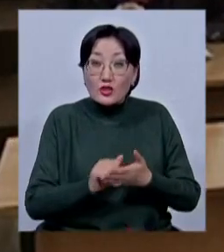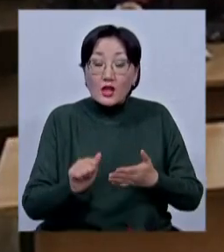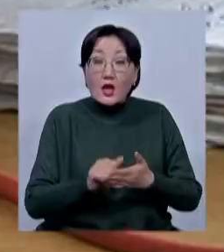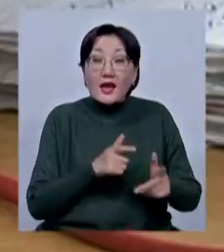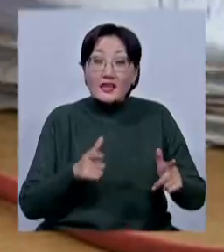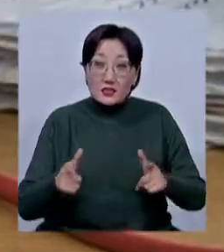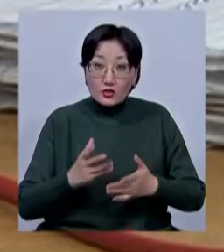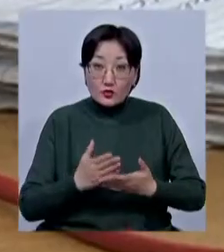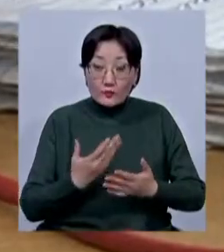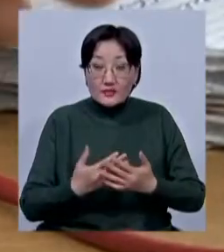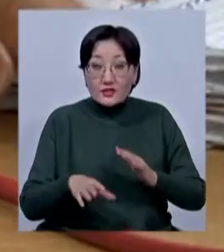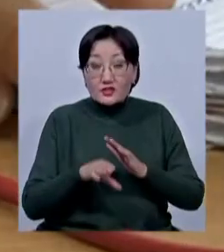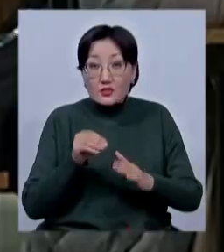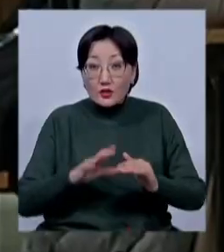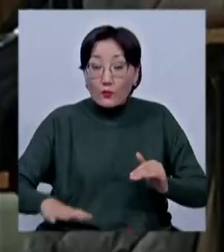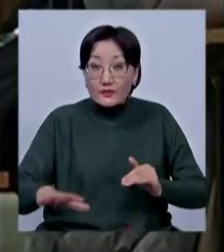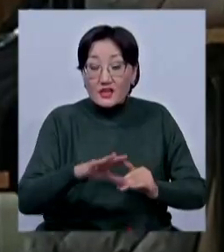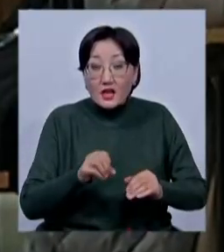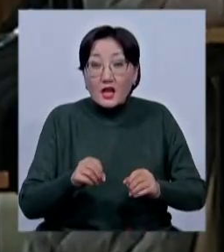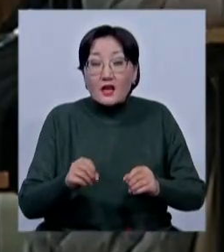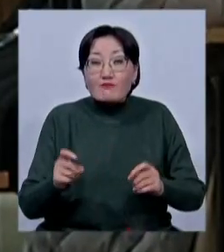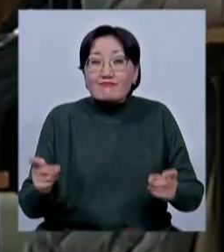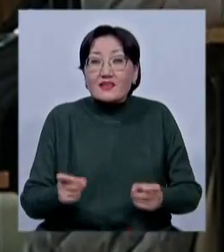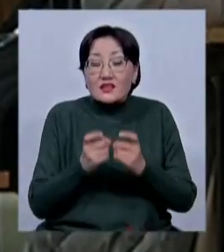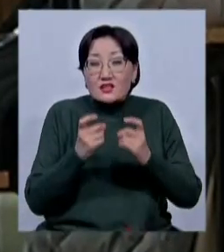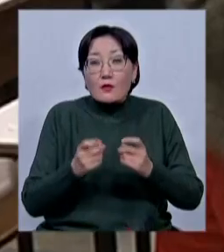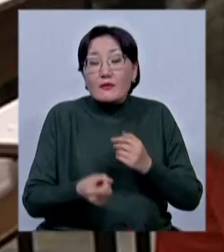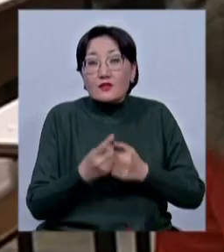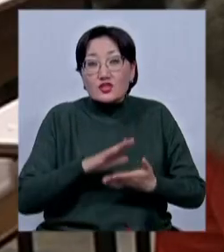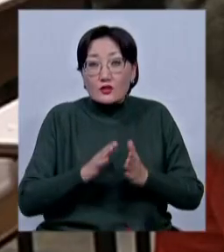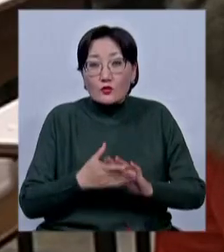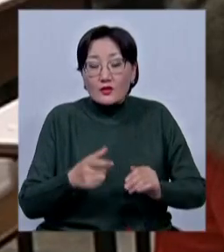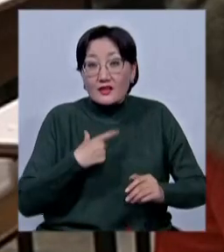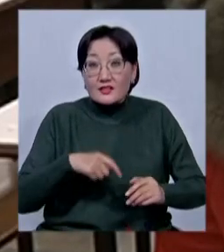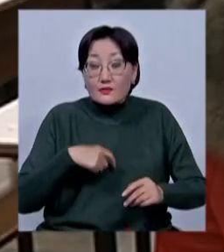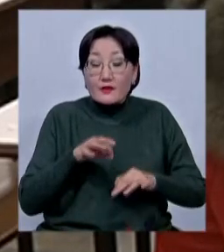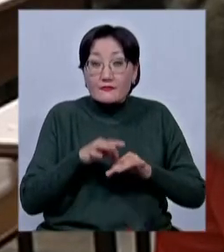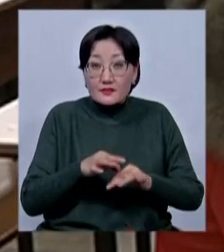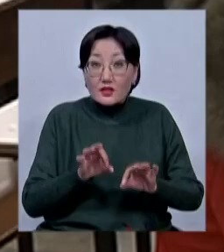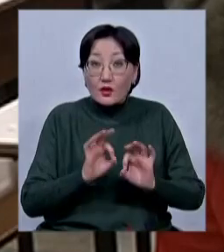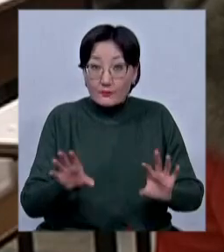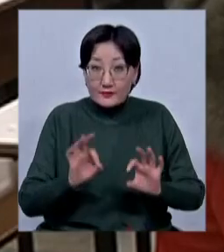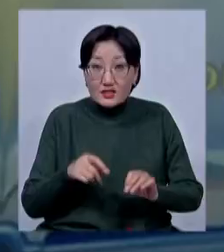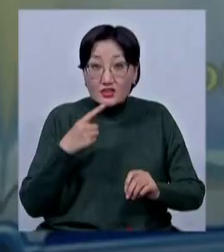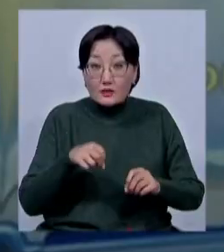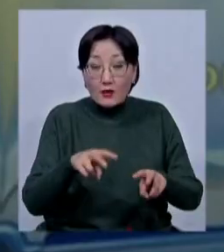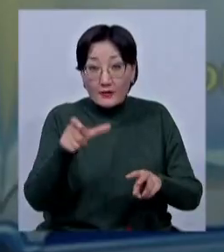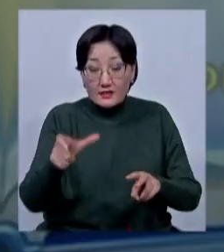да әзірлеуде. Мысалы, сайлау учаскесінде арандатушылық болған жағдайда өзін қалай ұстау керектігі түсіндіріледі, дейді